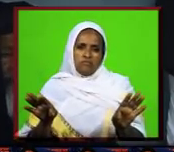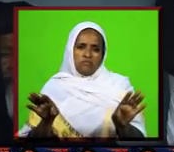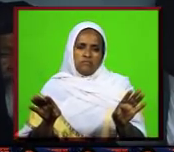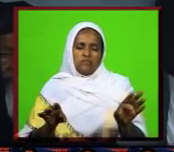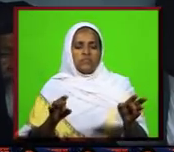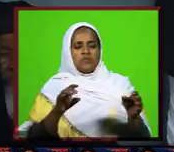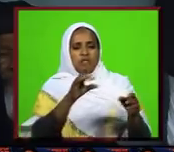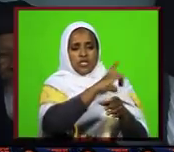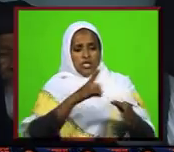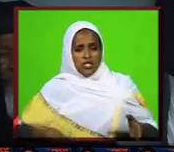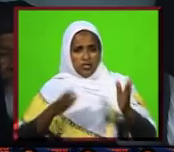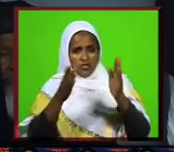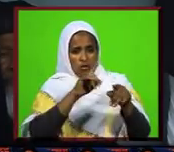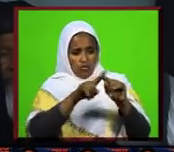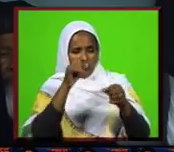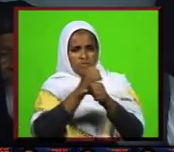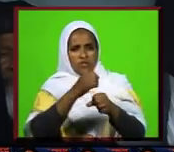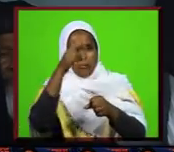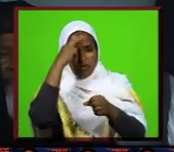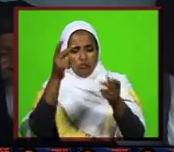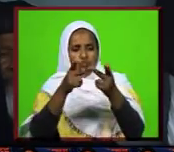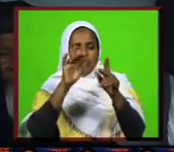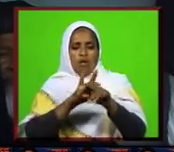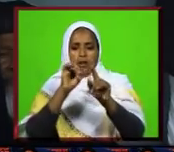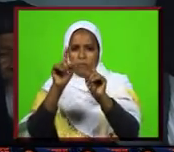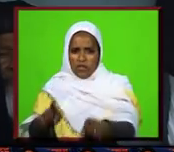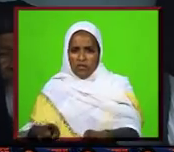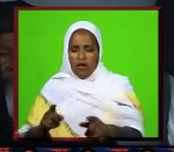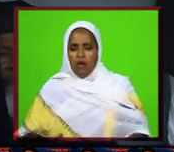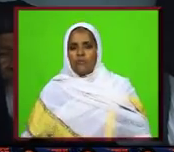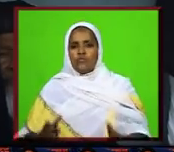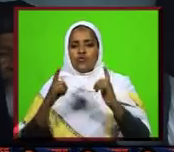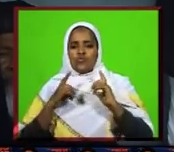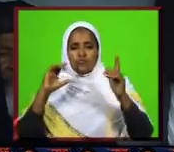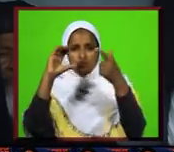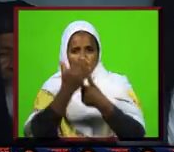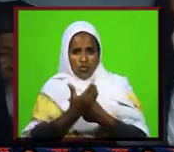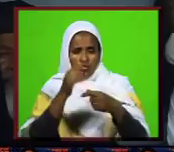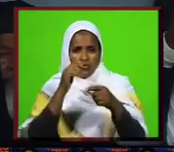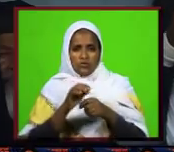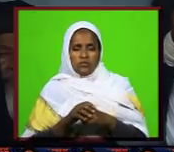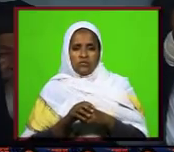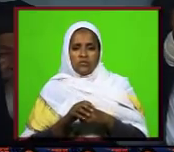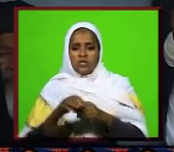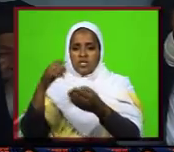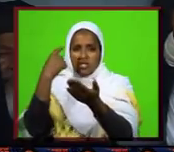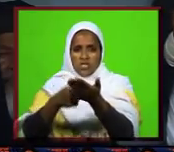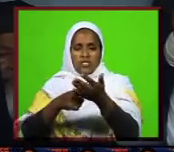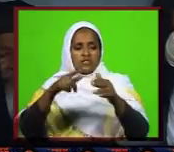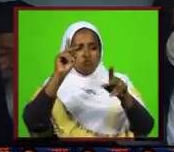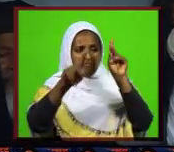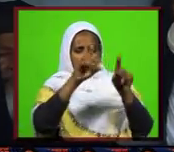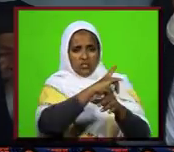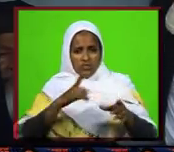ማኅበረ ምእመናኑ ግን በስራ ምክንያት በቦታው ላይ ተገኝተው የሚኖሩበት ሲሆን እነዚህ ማህበረ